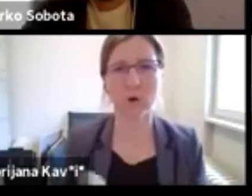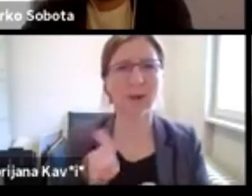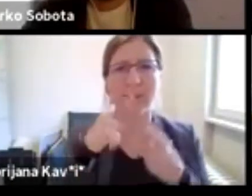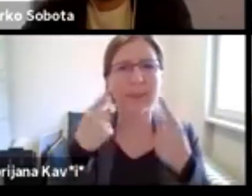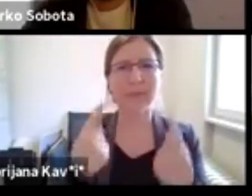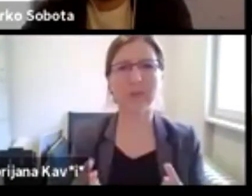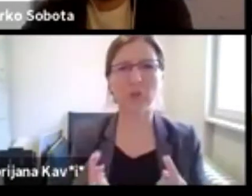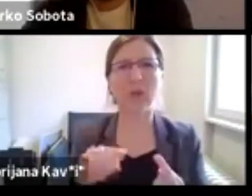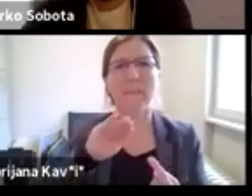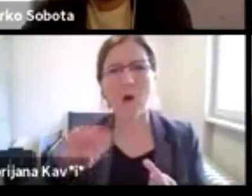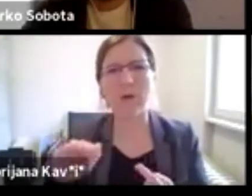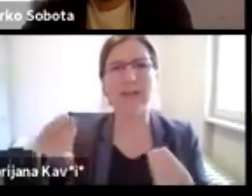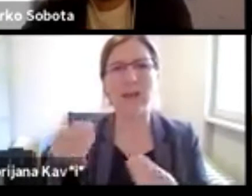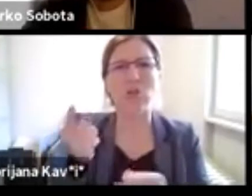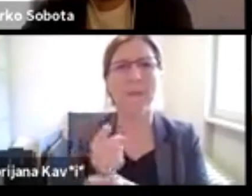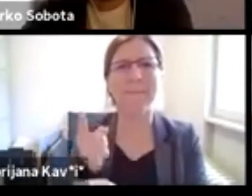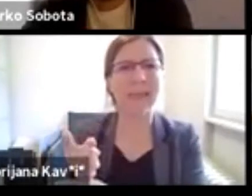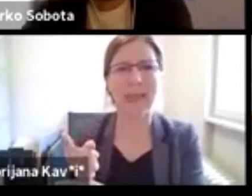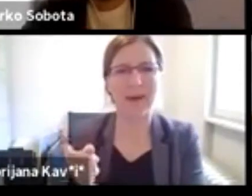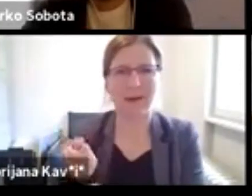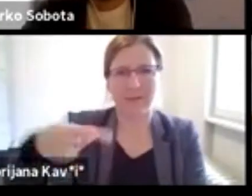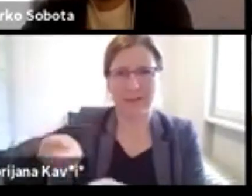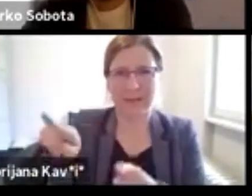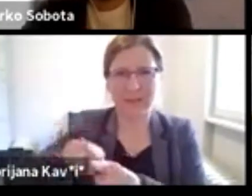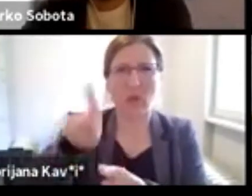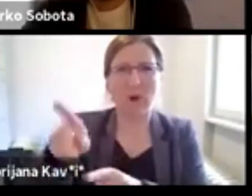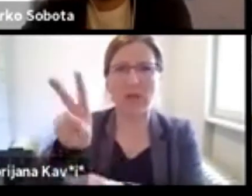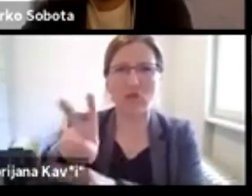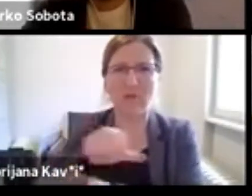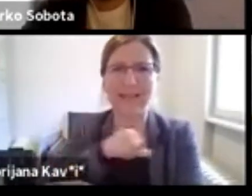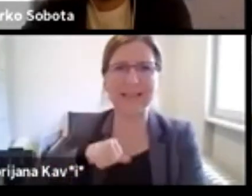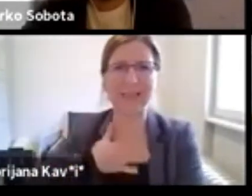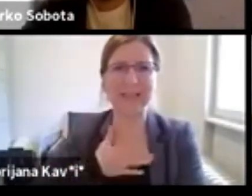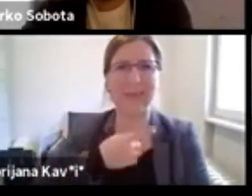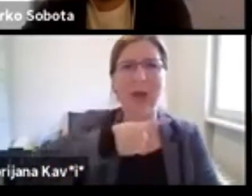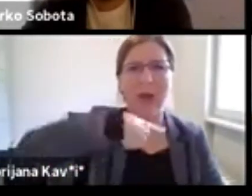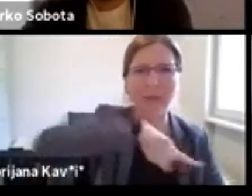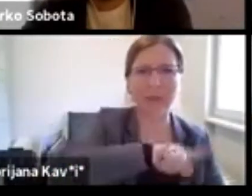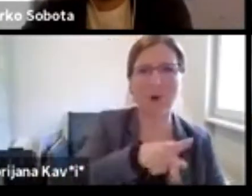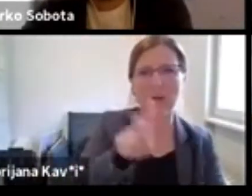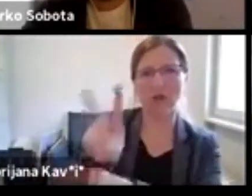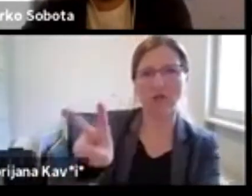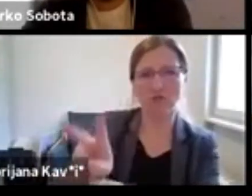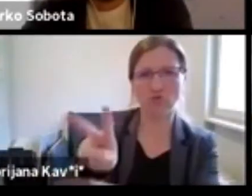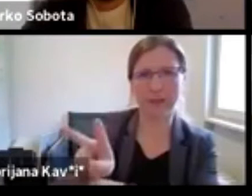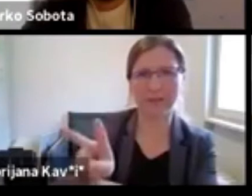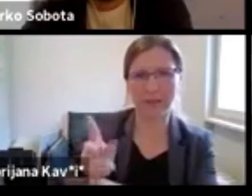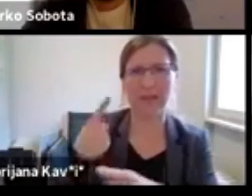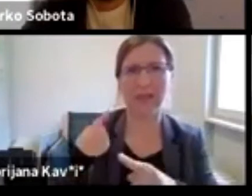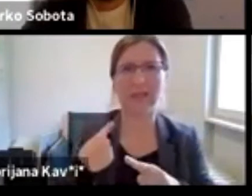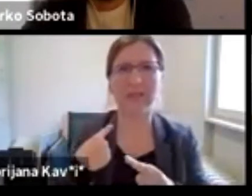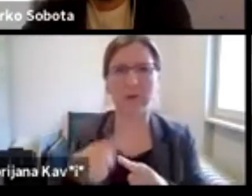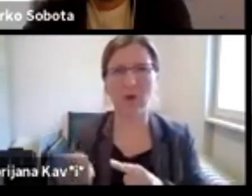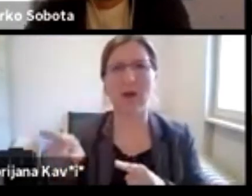posebne mjere koje bi njima pomogle, osim da se čuvaju, da ih mi čuvamo, pa im se tako cijelo vrijeme preporučuje da se što